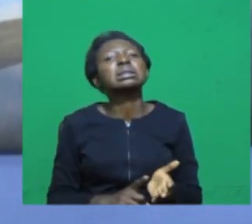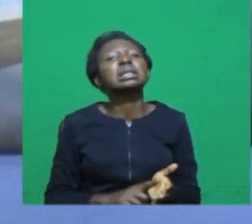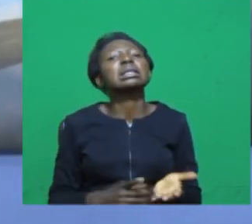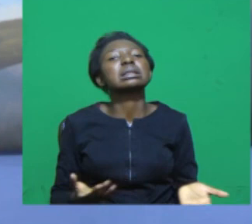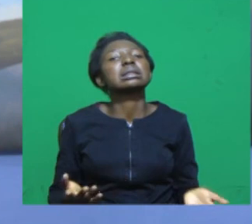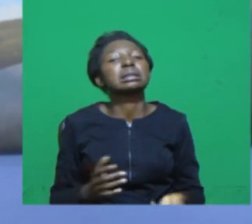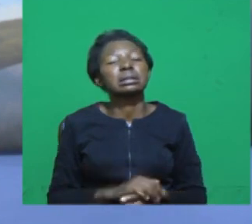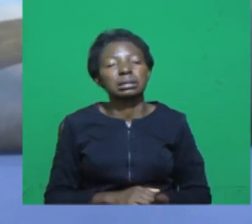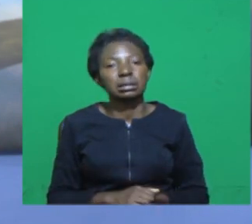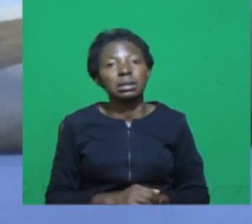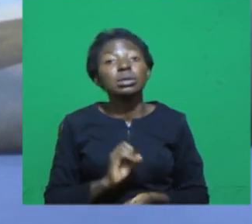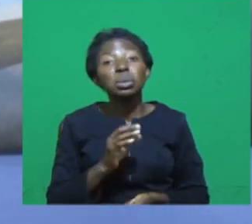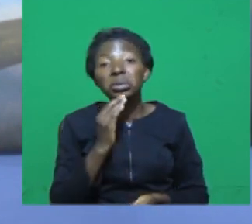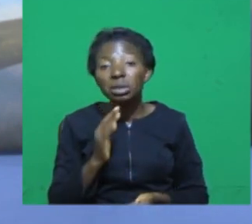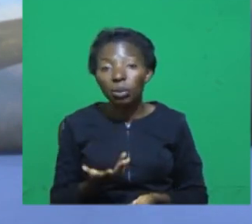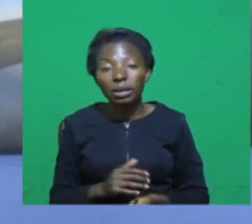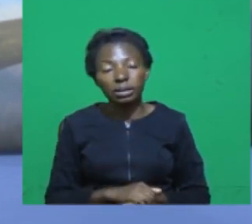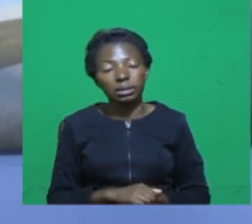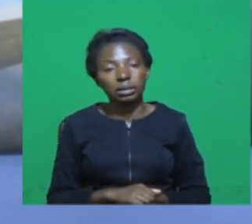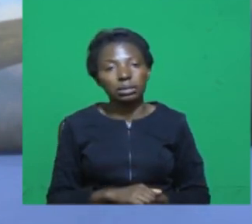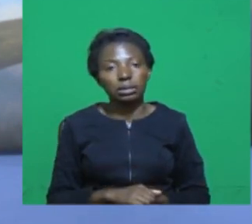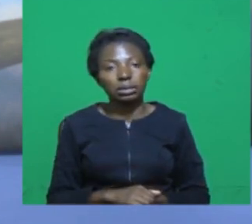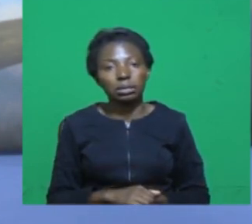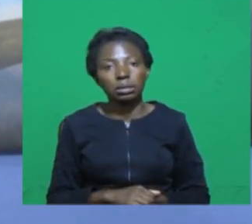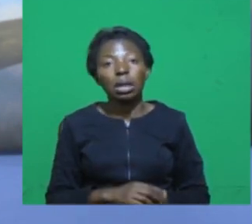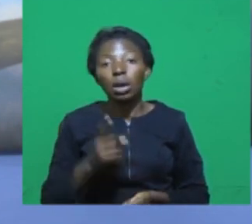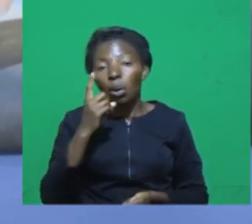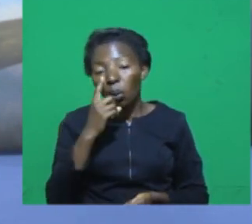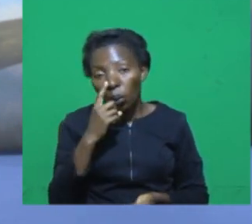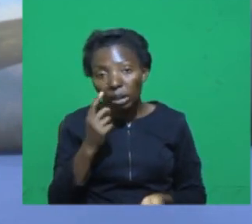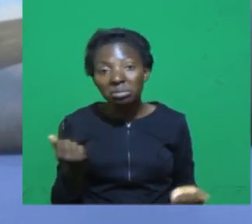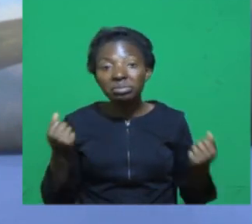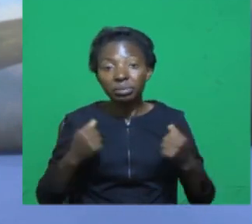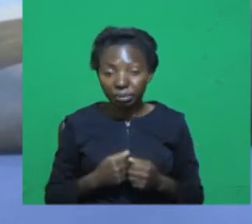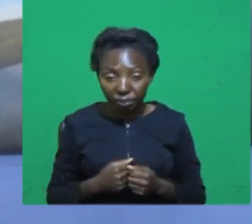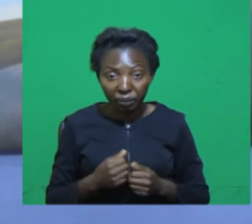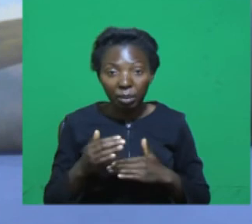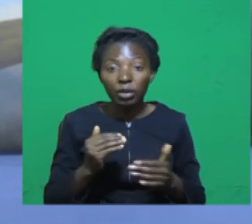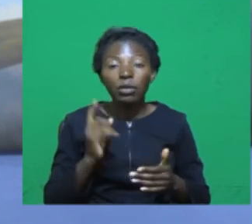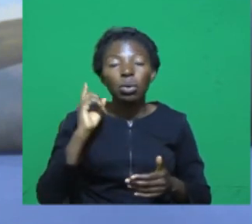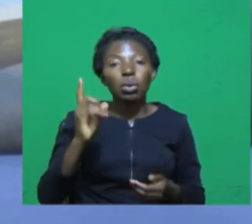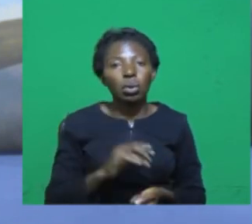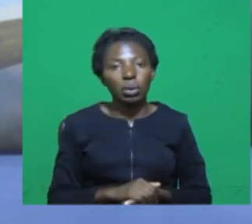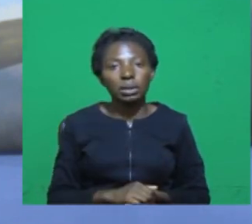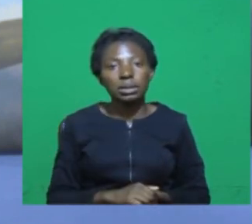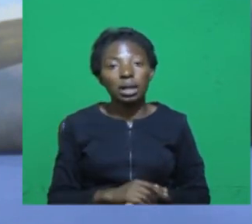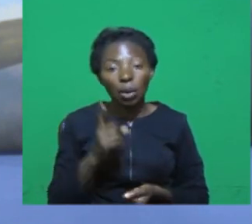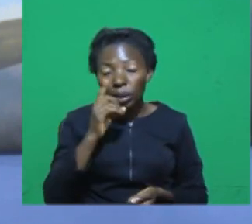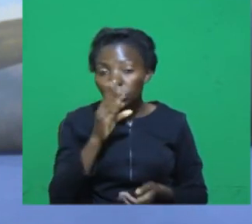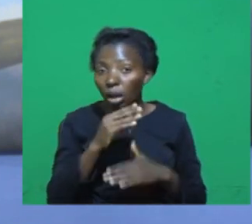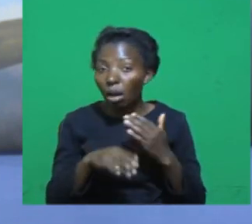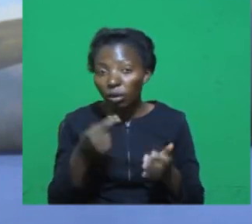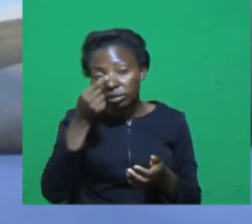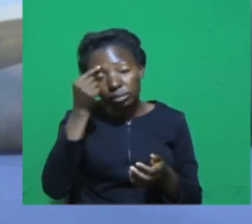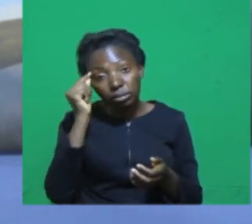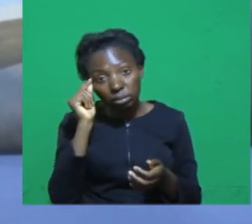anodona. Saka kureva kuti kudii kwamuri vanhukadzi patinenge tichishonga tichipfeka pamberi paMwari, area